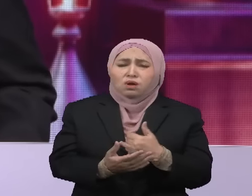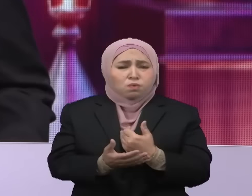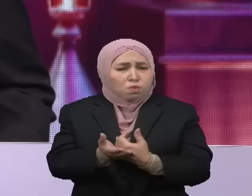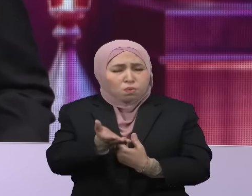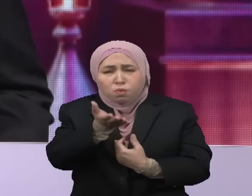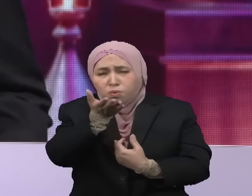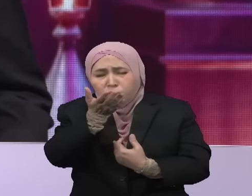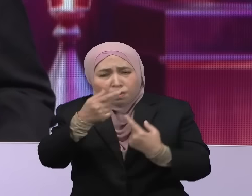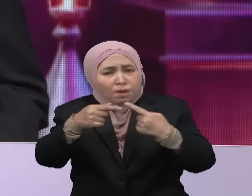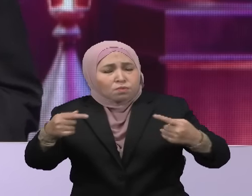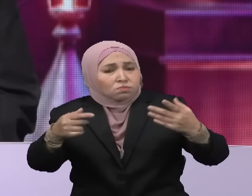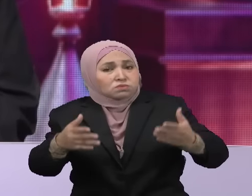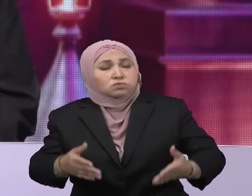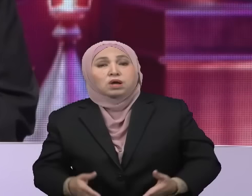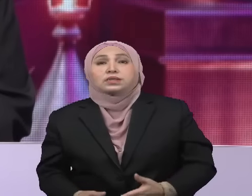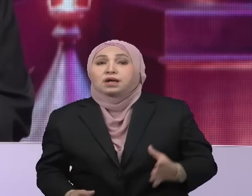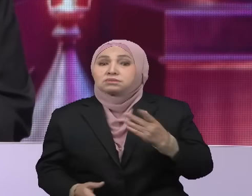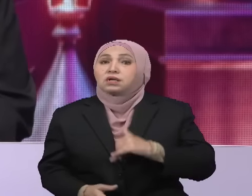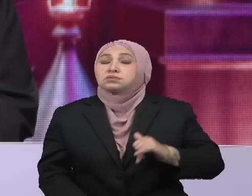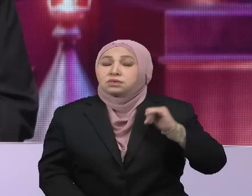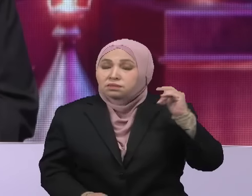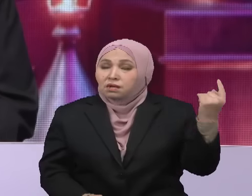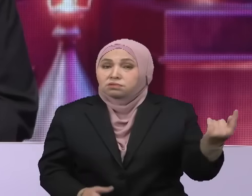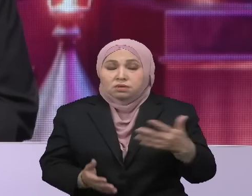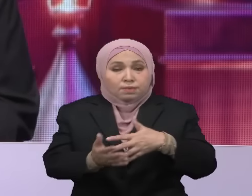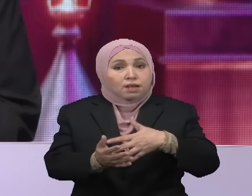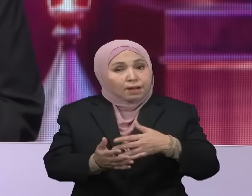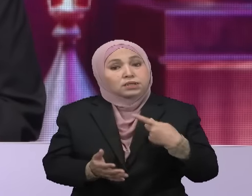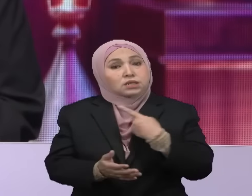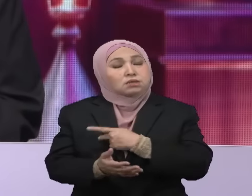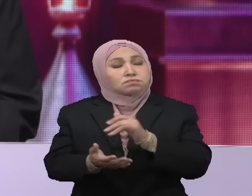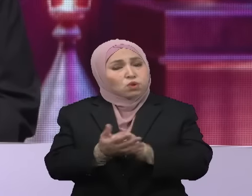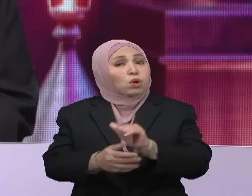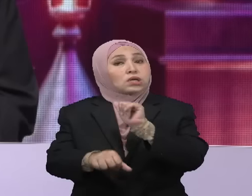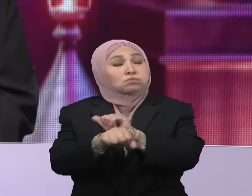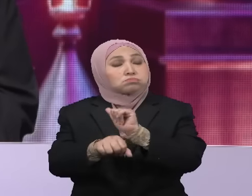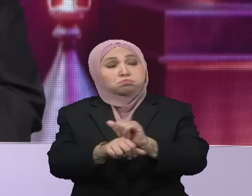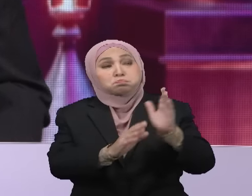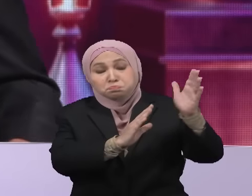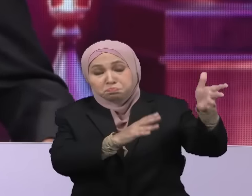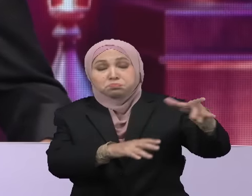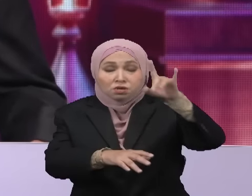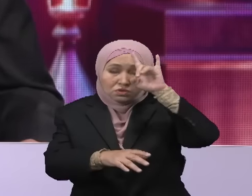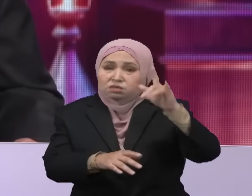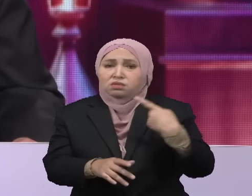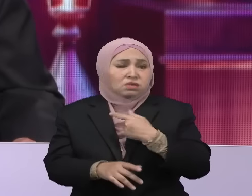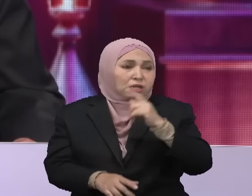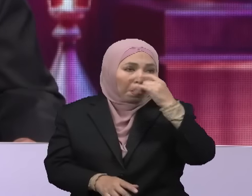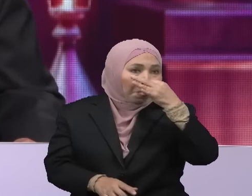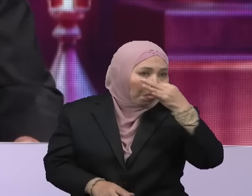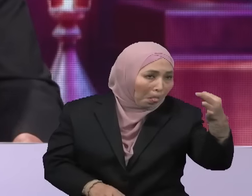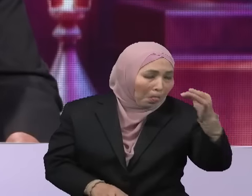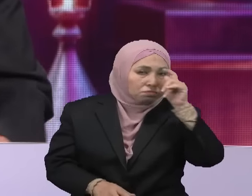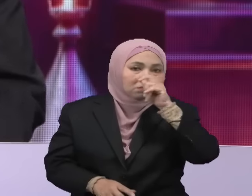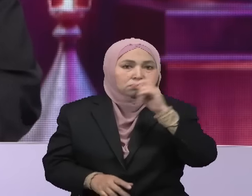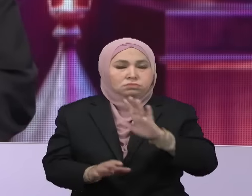api permusuhan dan akan sentiasa melemahkan kita. Maka itu kerja dia, kerja kita, janganlah kita terpedaya,